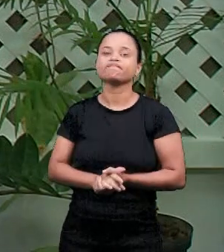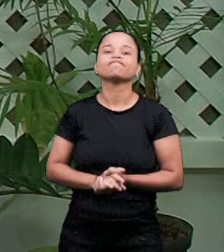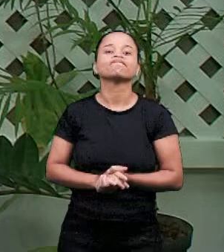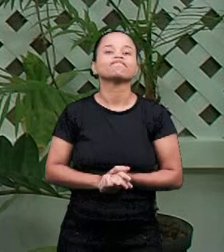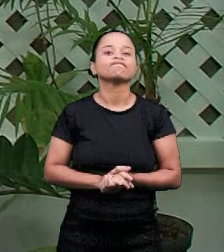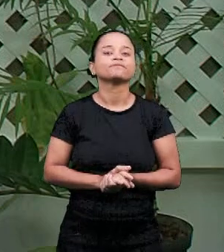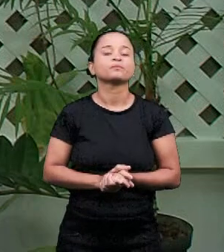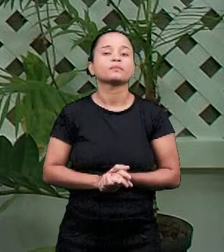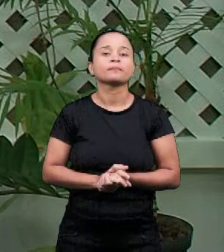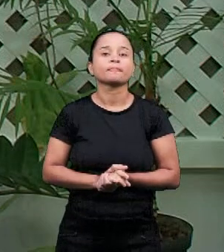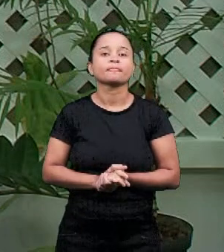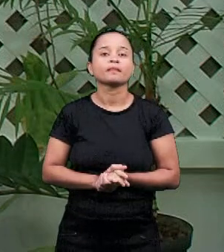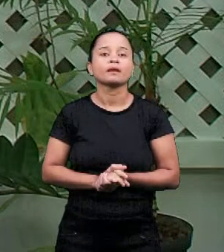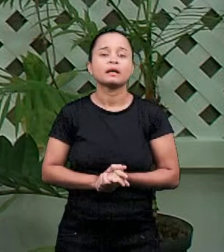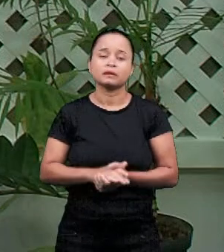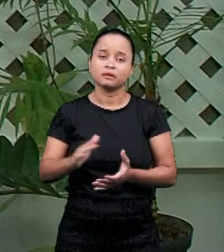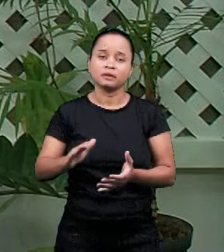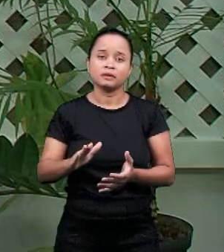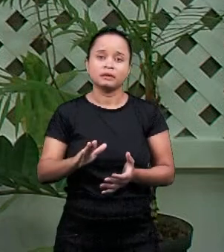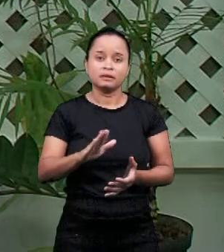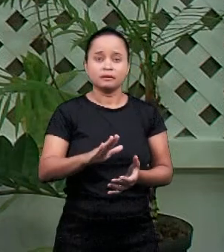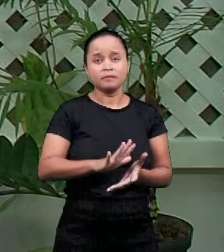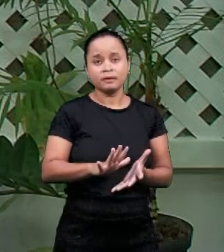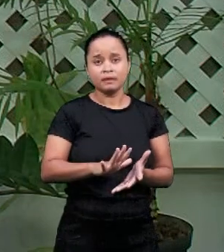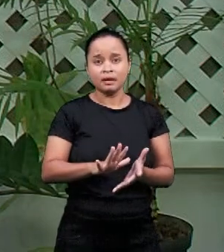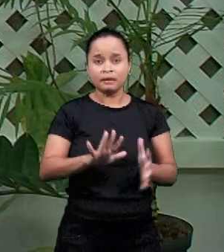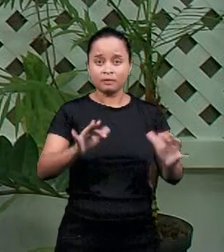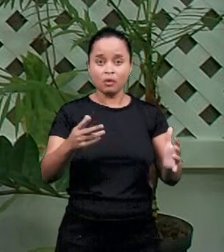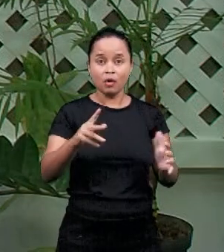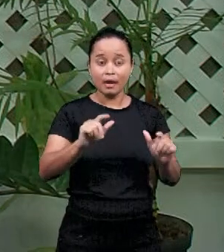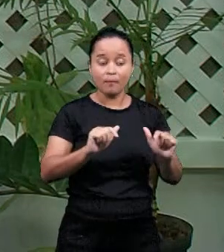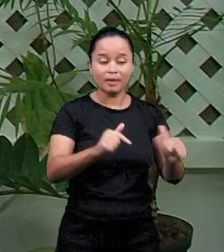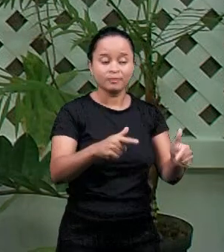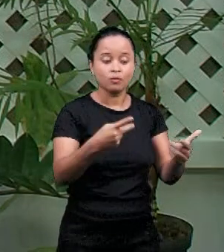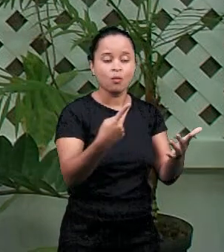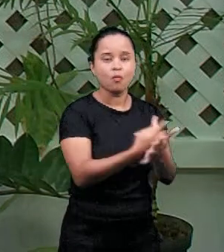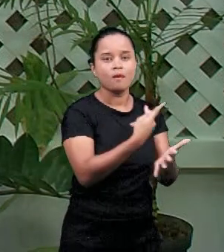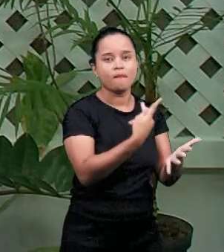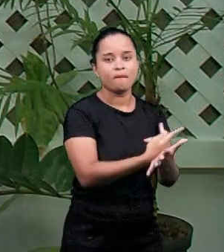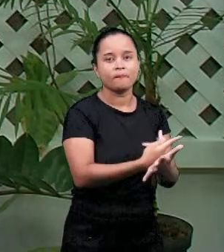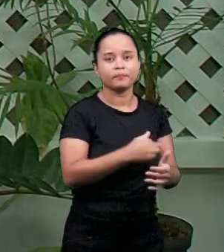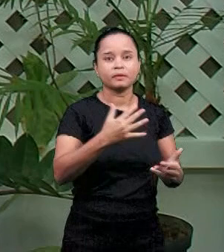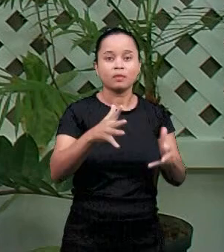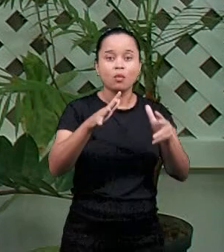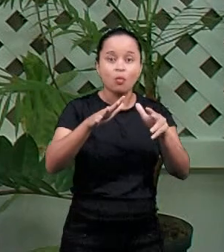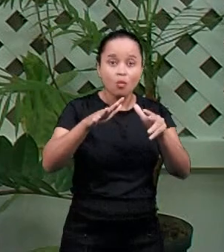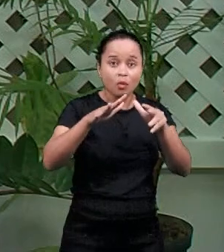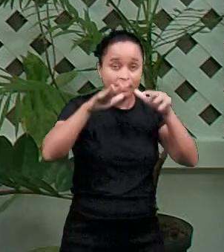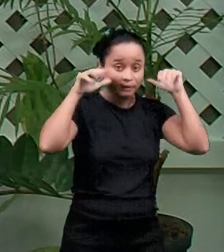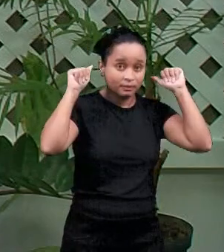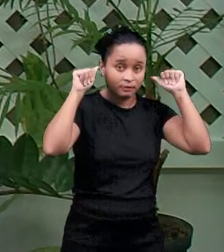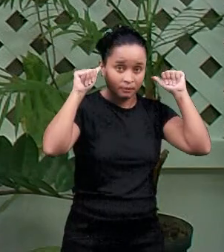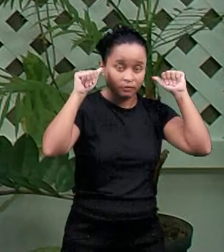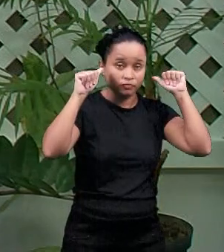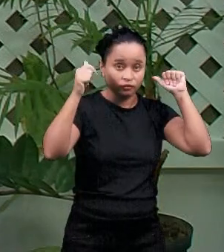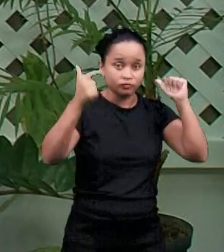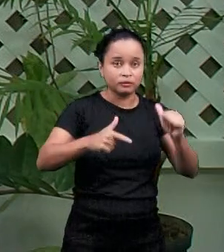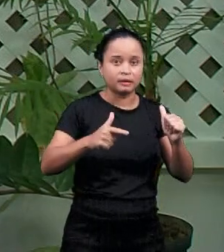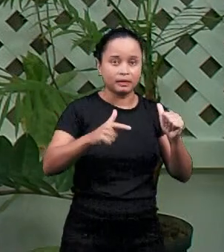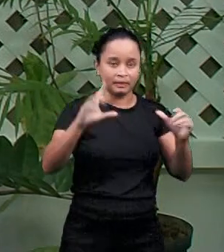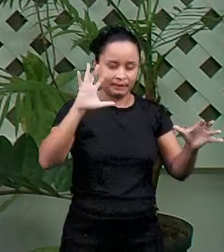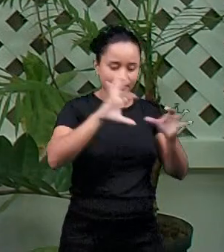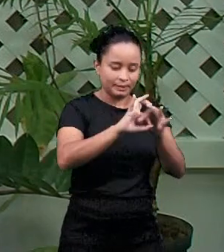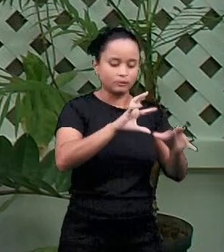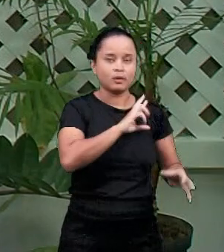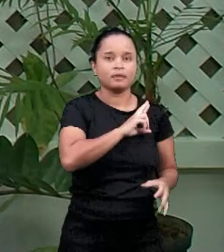bien avec l'apostate comme avec l'anathème. Donc l'anathème, il est lié à la religion.